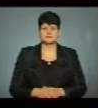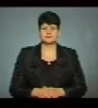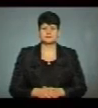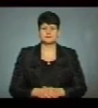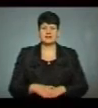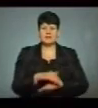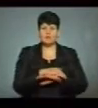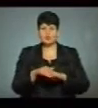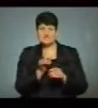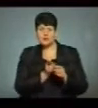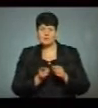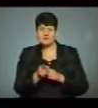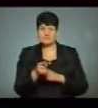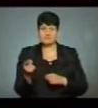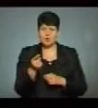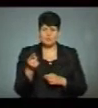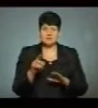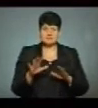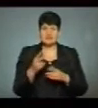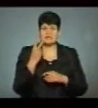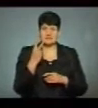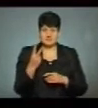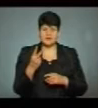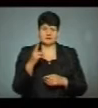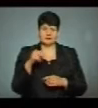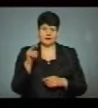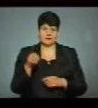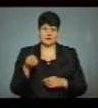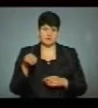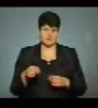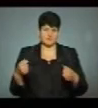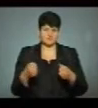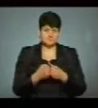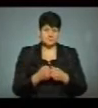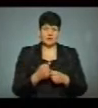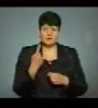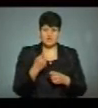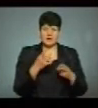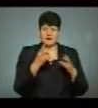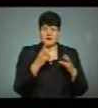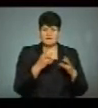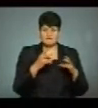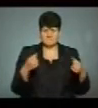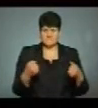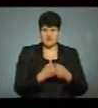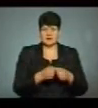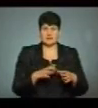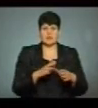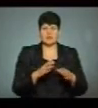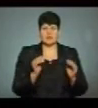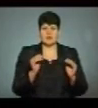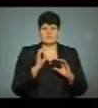На вулиці Об'їзній в Тернополі сталися дві дорожньо-транспортних пригоди. В одній з аварій, де зіткнулися мікроавтобус і